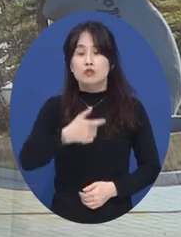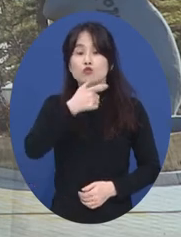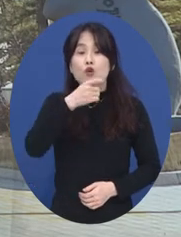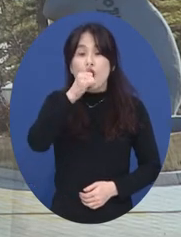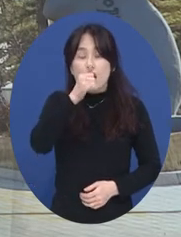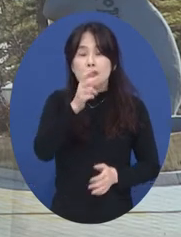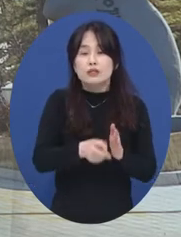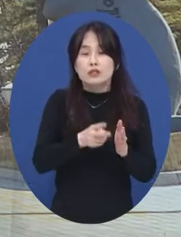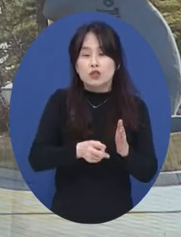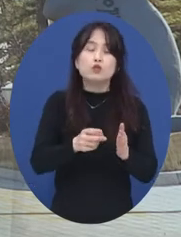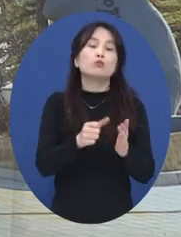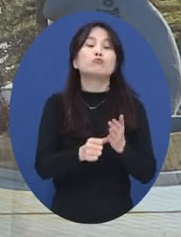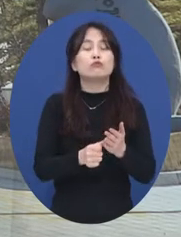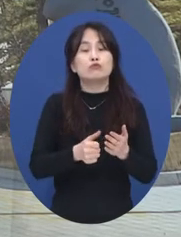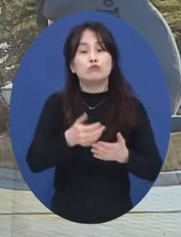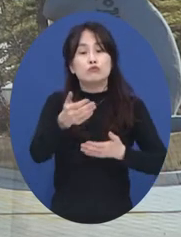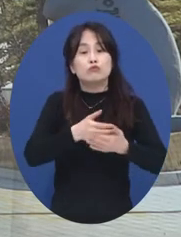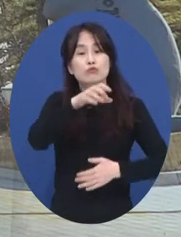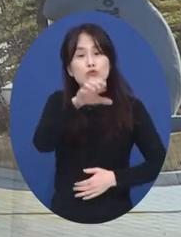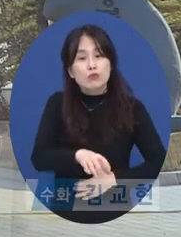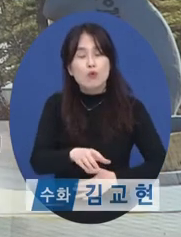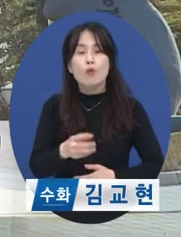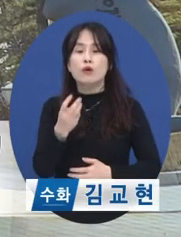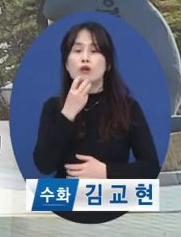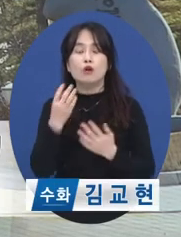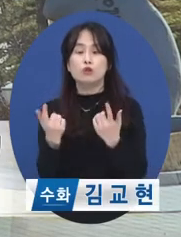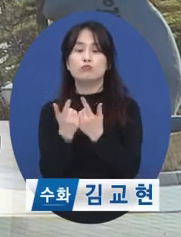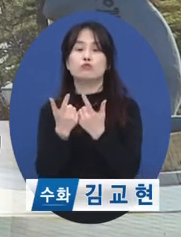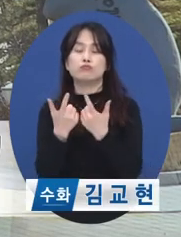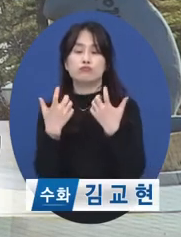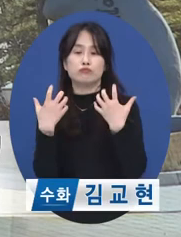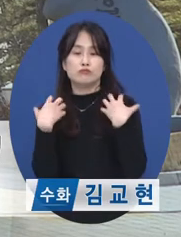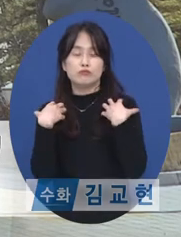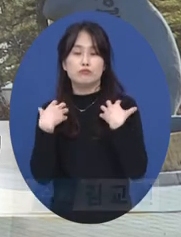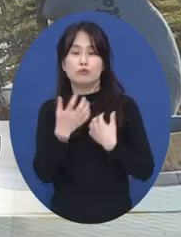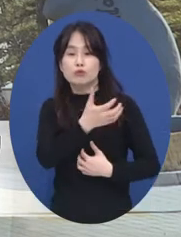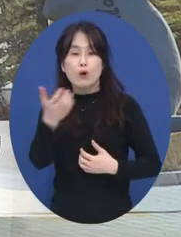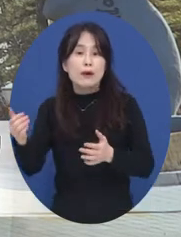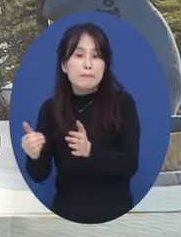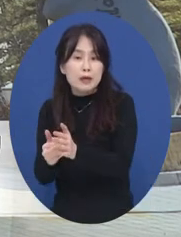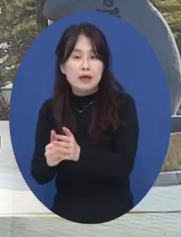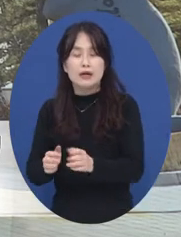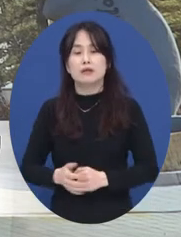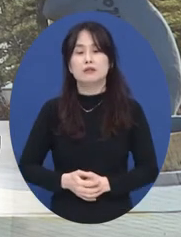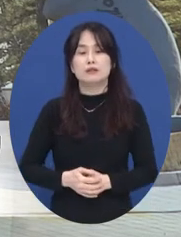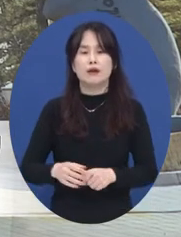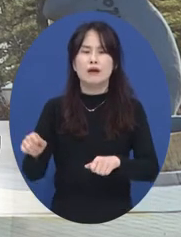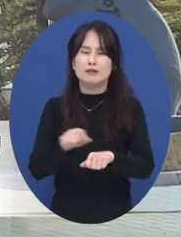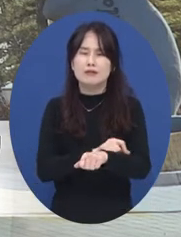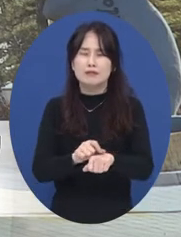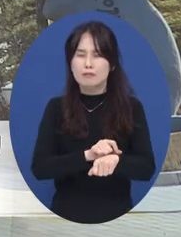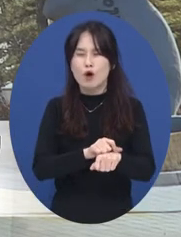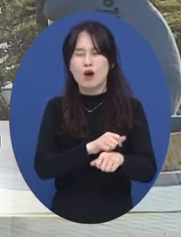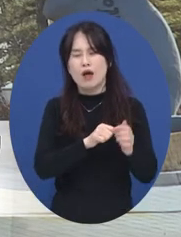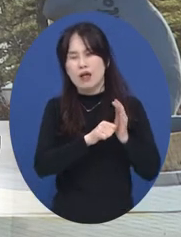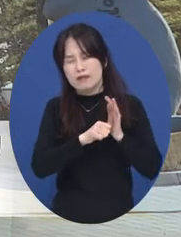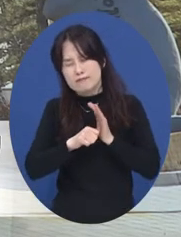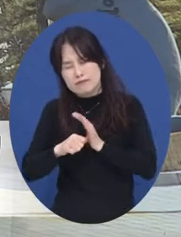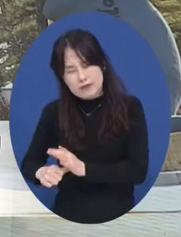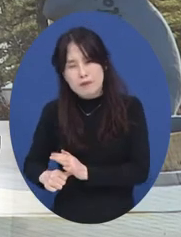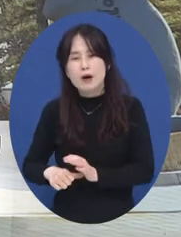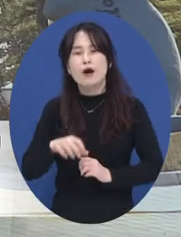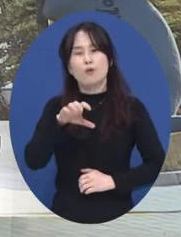수원에 있던 철도 항만 물류 국에 경기도 북부청사 로 이전했습니다 그간 특별한 희생을 감내하는